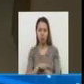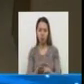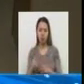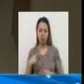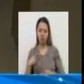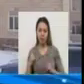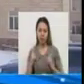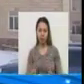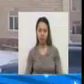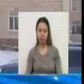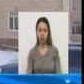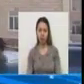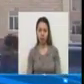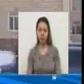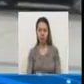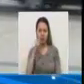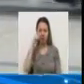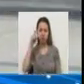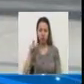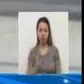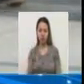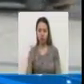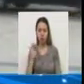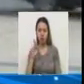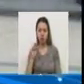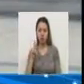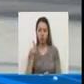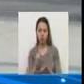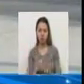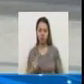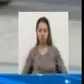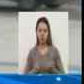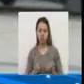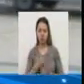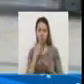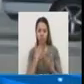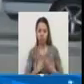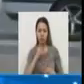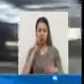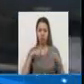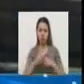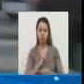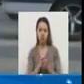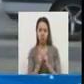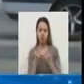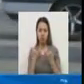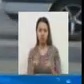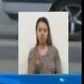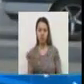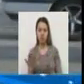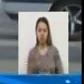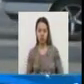келісемін. Әрбір азамат рухани жаңғыруға ұмтылу қажет. Өйткені қоғамдық сананы өзгерту үшін әр азаматтың